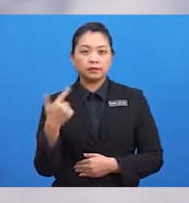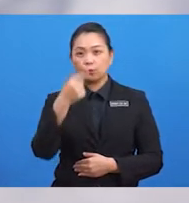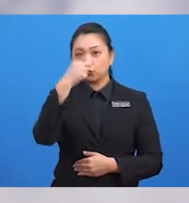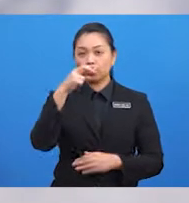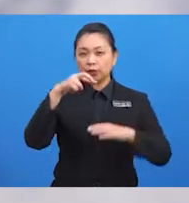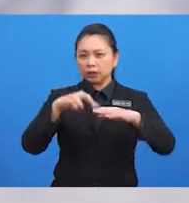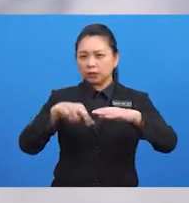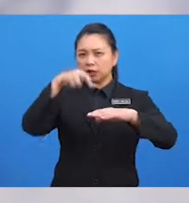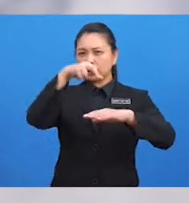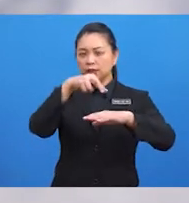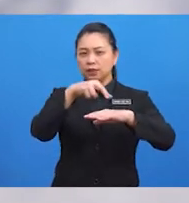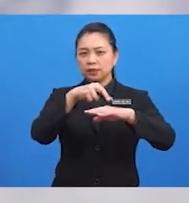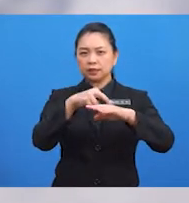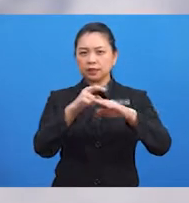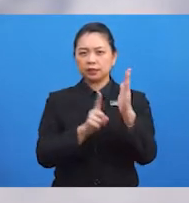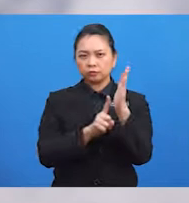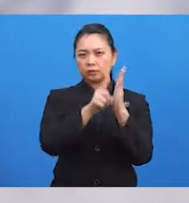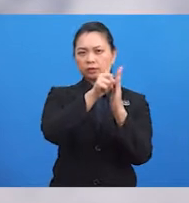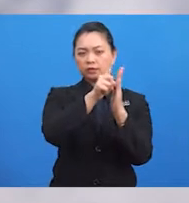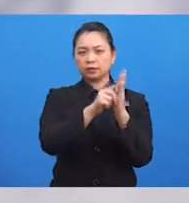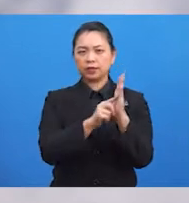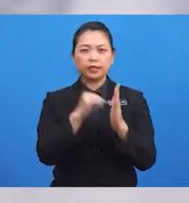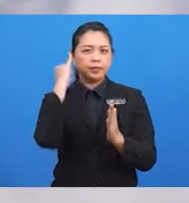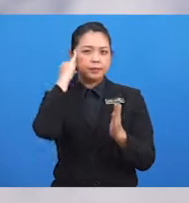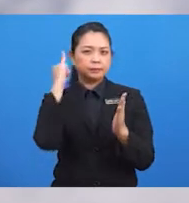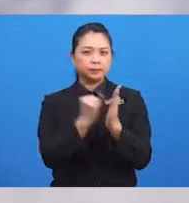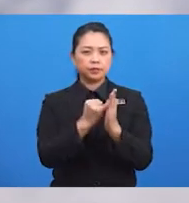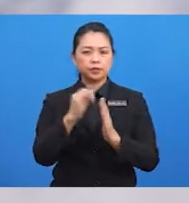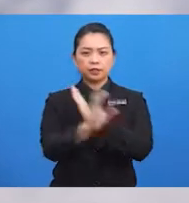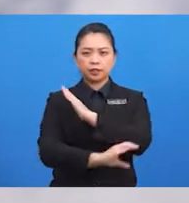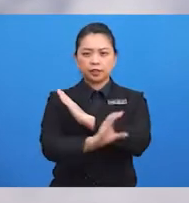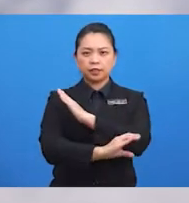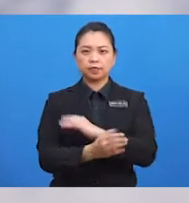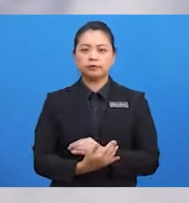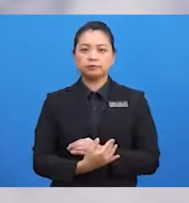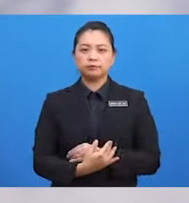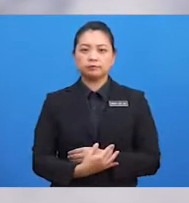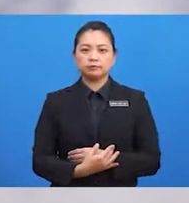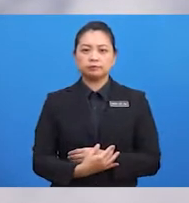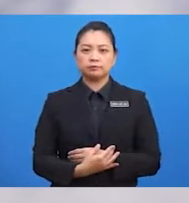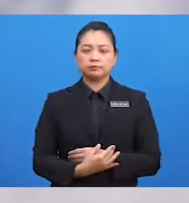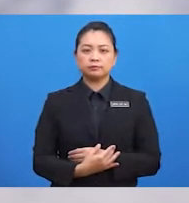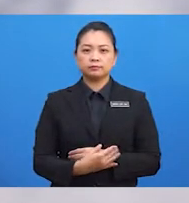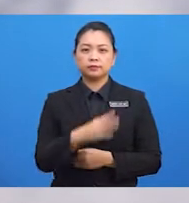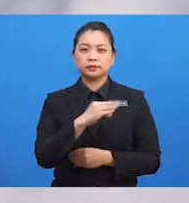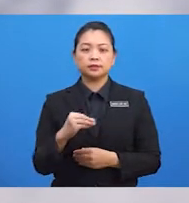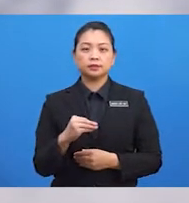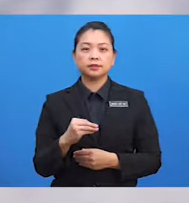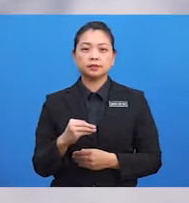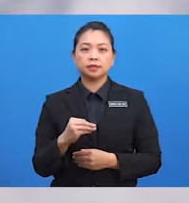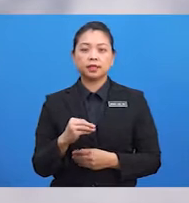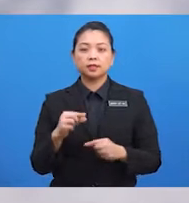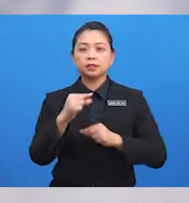negara dan menanamkan minat di kalangan generasi muda terhadap bidang sains